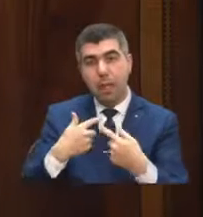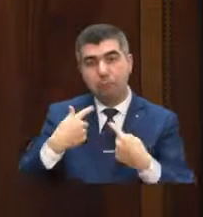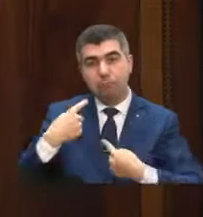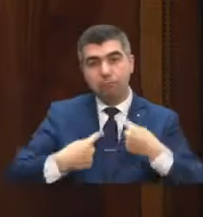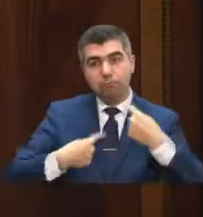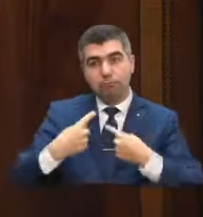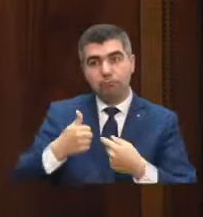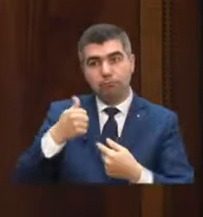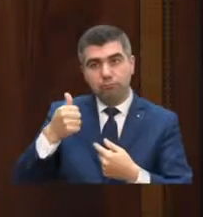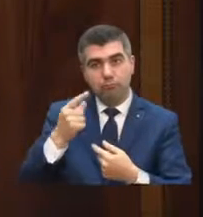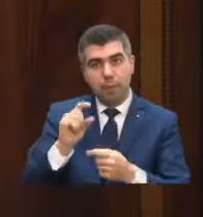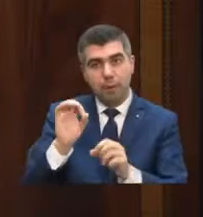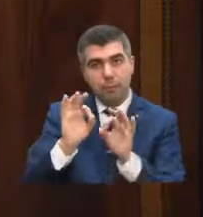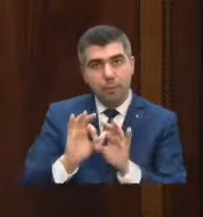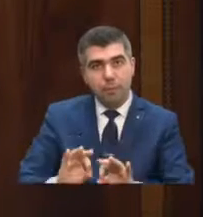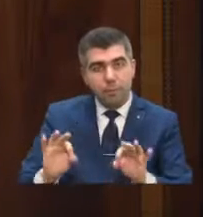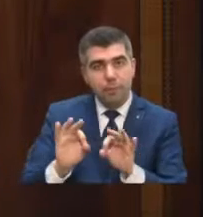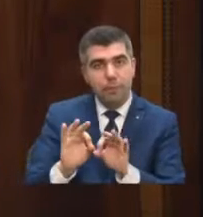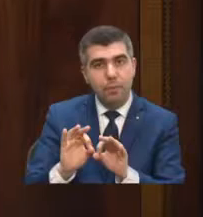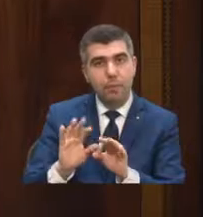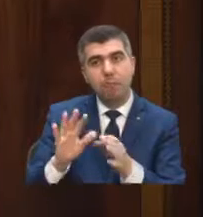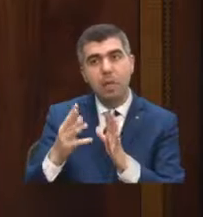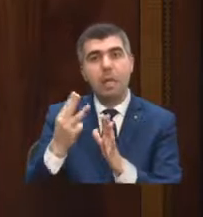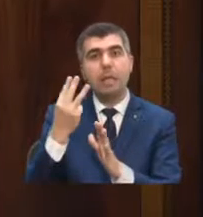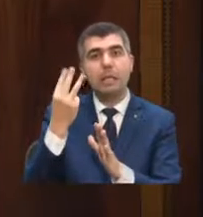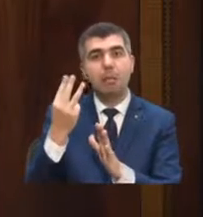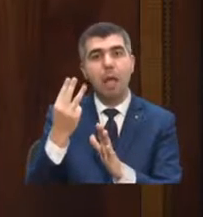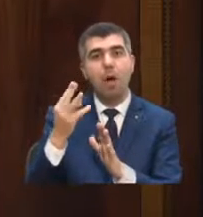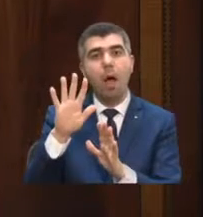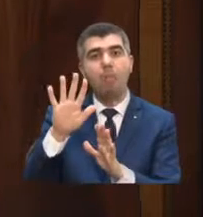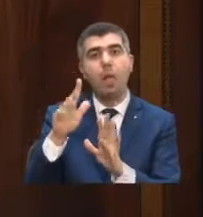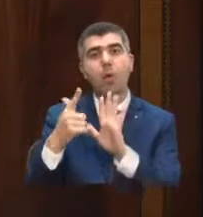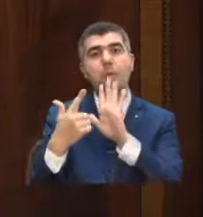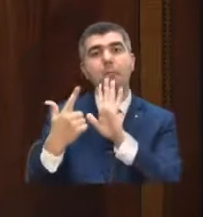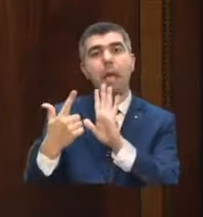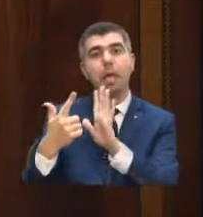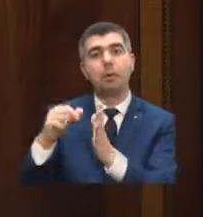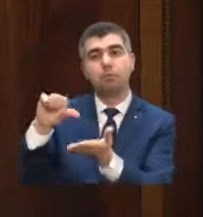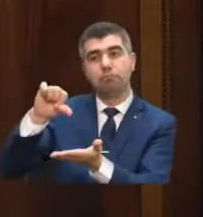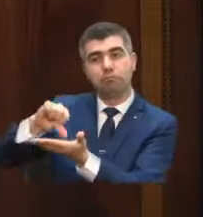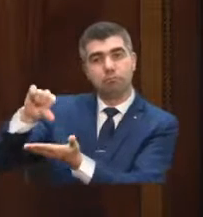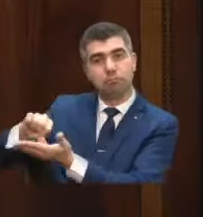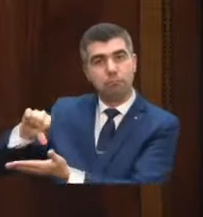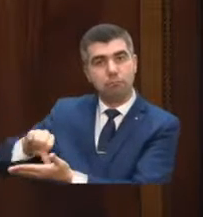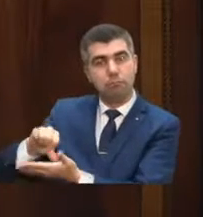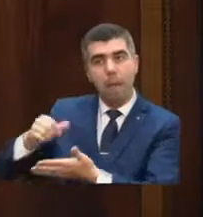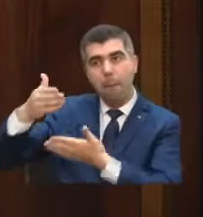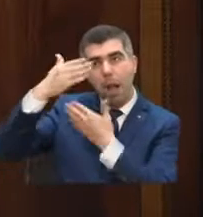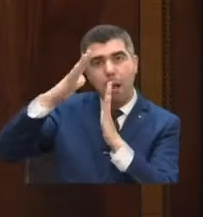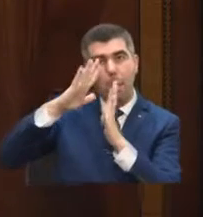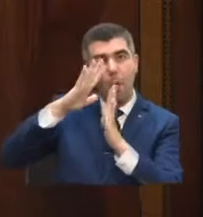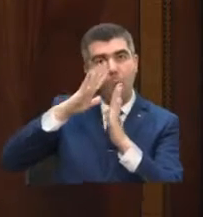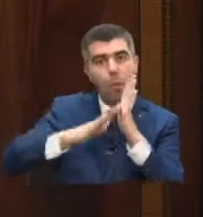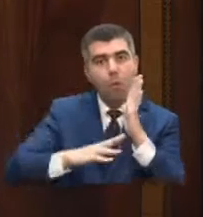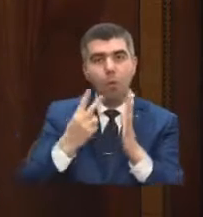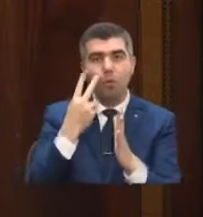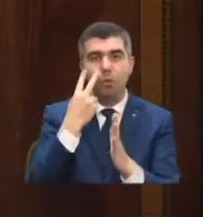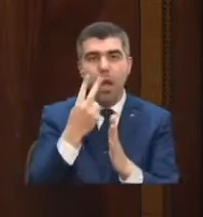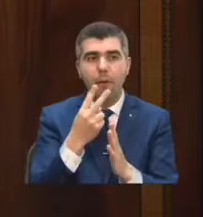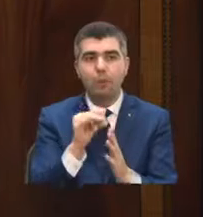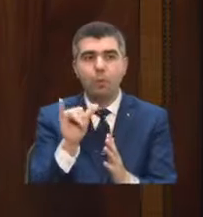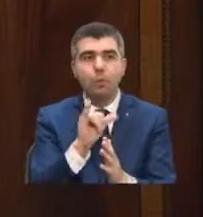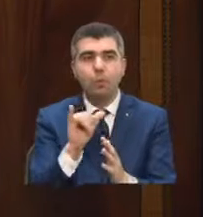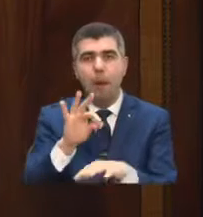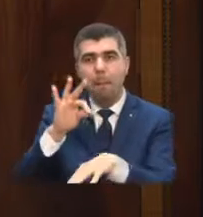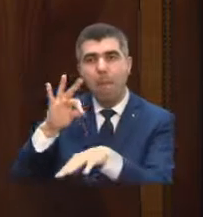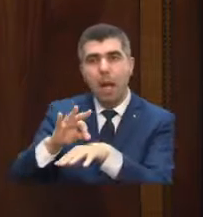هذه المراقبه كنديروها في 375 ديال المراكز، كنختاروا 375 مركز وكنتبعوا باش كنشوفوا المنحه ديال هذه الانفلونزا.